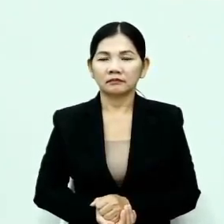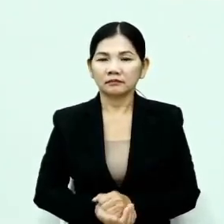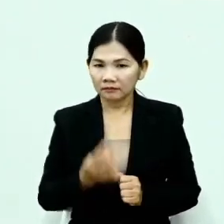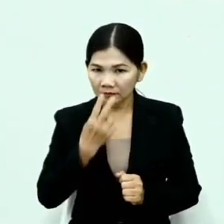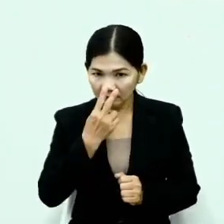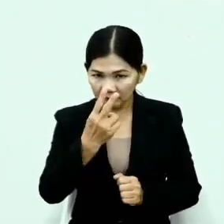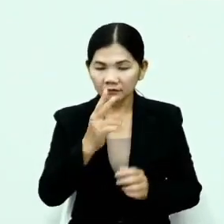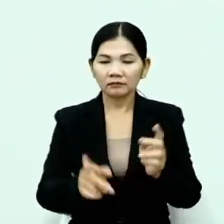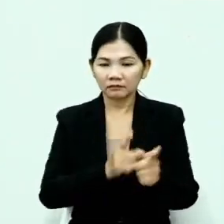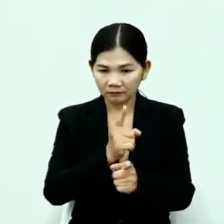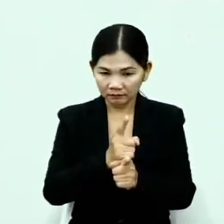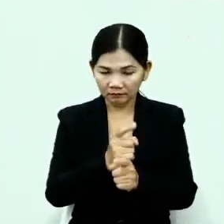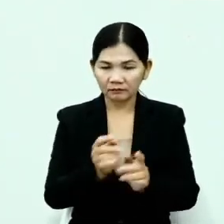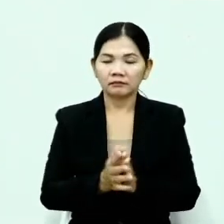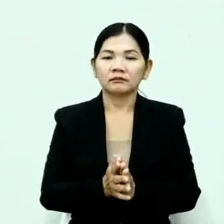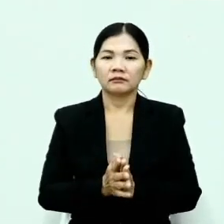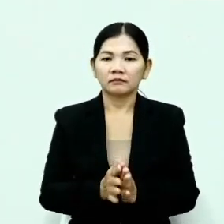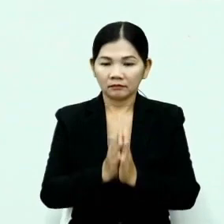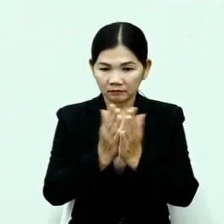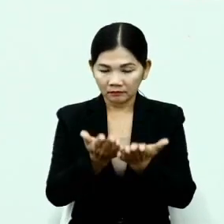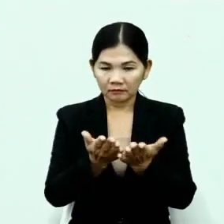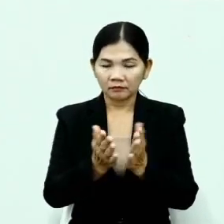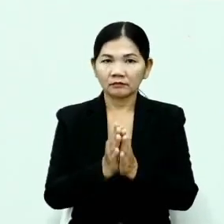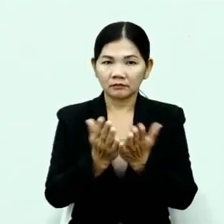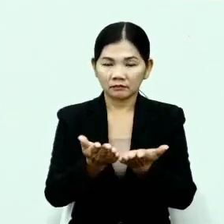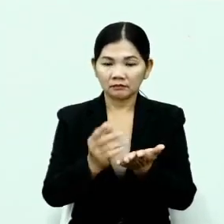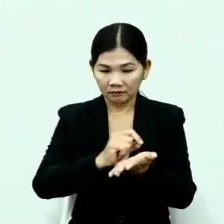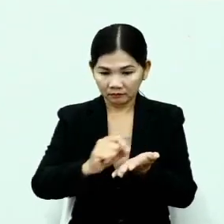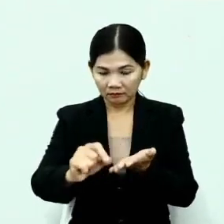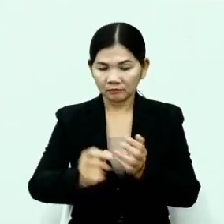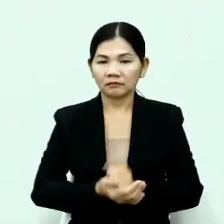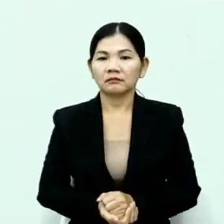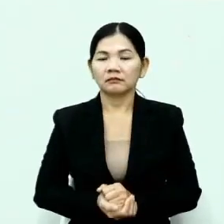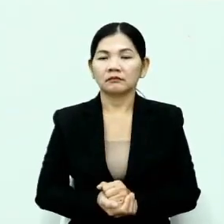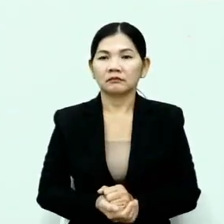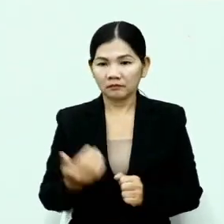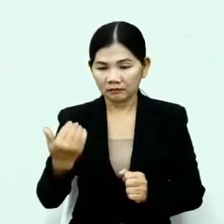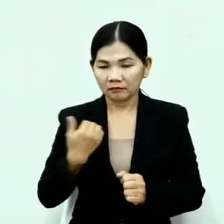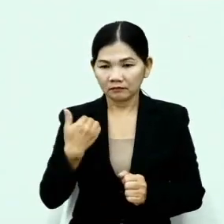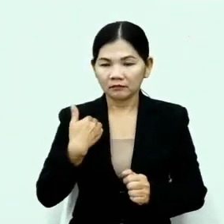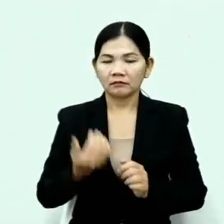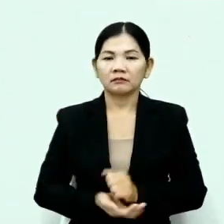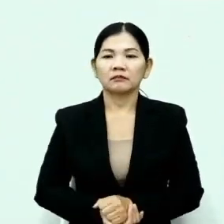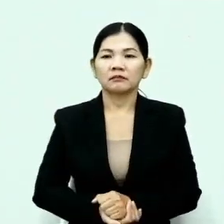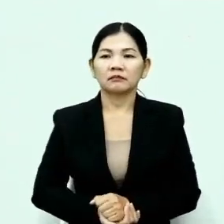នមើលឲ្យបានត្រឹមត្រូវនៅលើសៀវភៅចាសរសេររបស់កូនហើយនឹងអ្នកគ្រូ